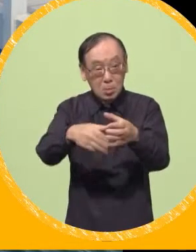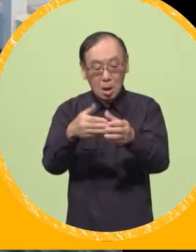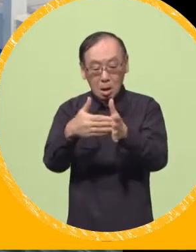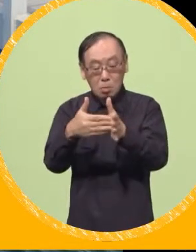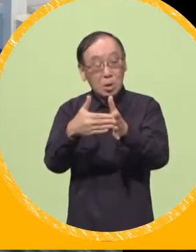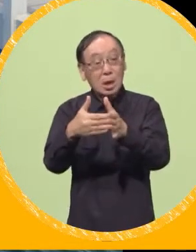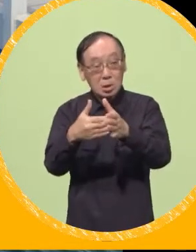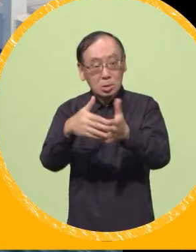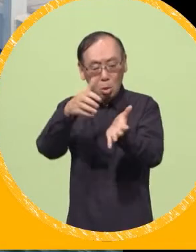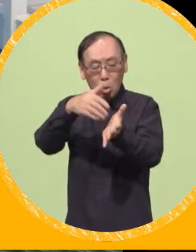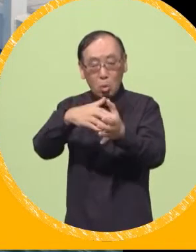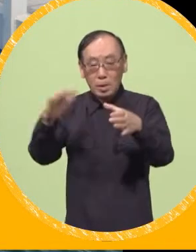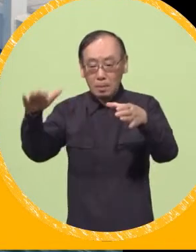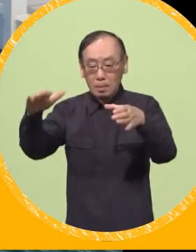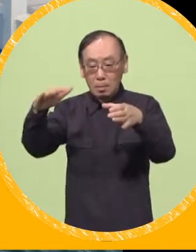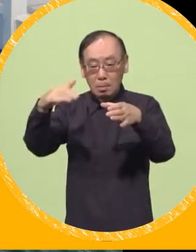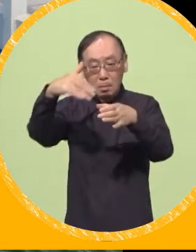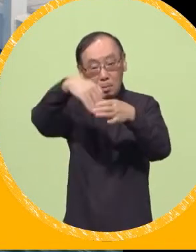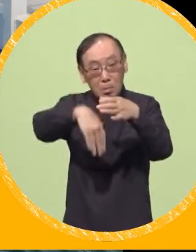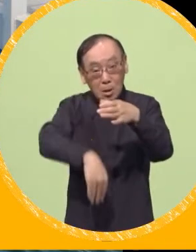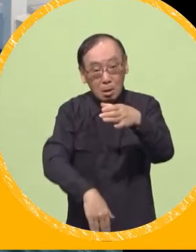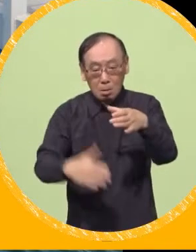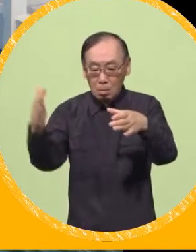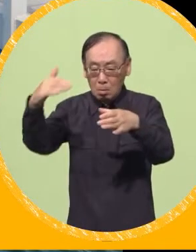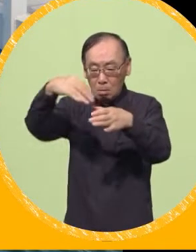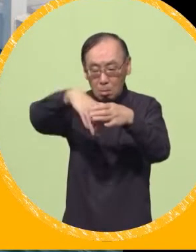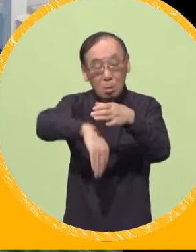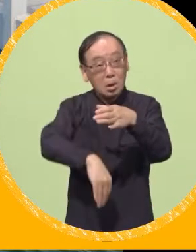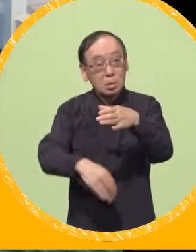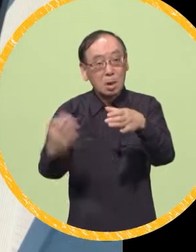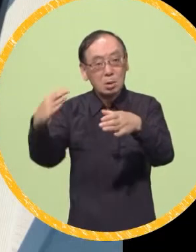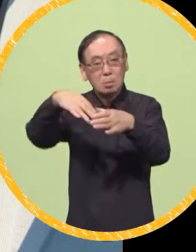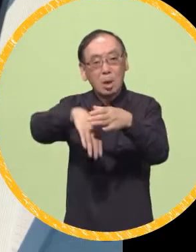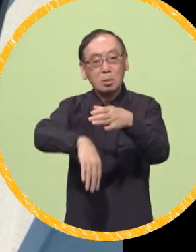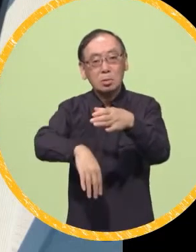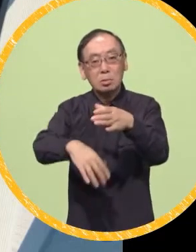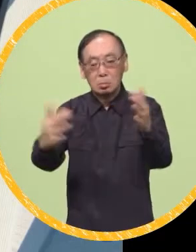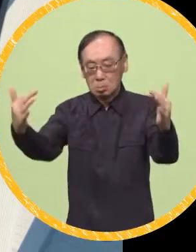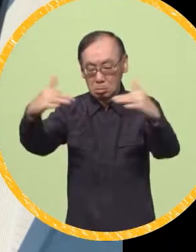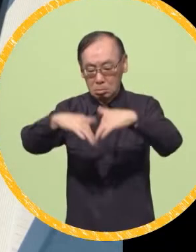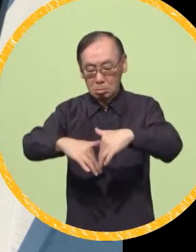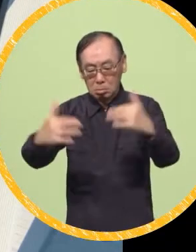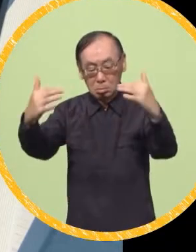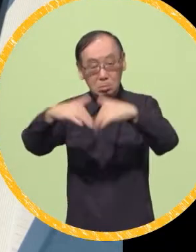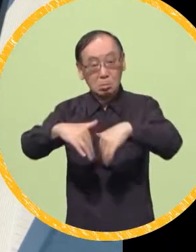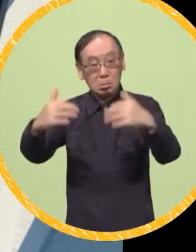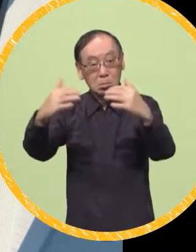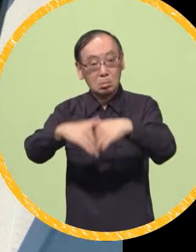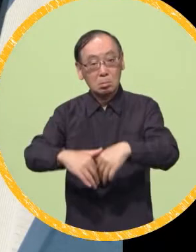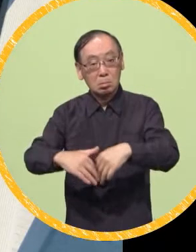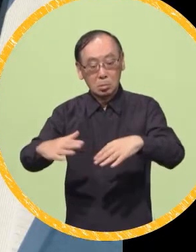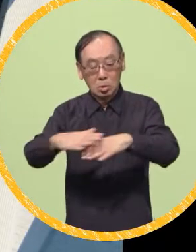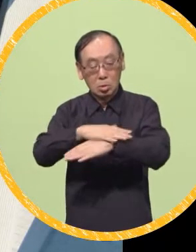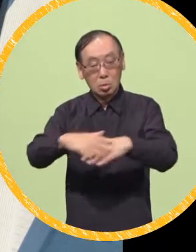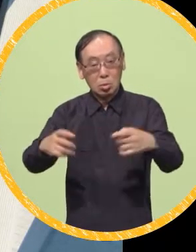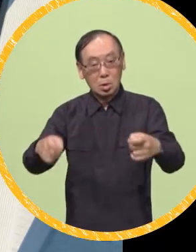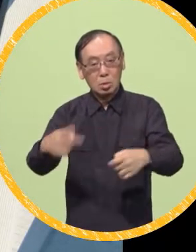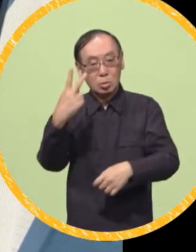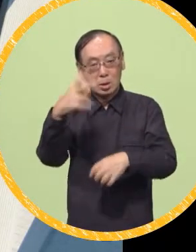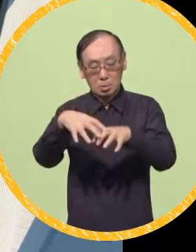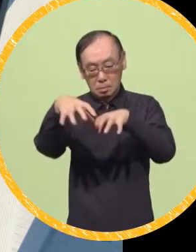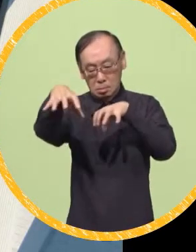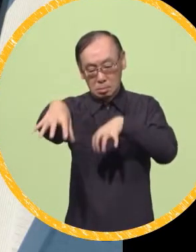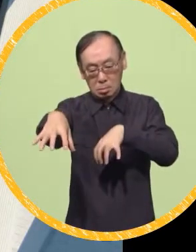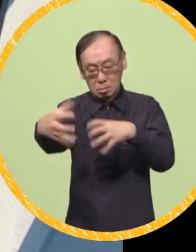のようなゴミをですなるどこに集めるんですよあれあの2カ所にですねおいては誰+くぼみ屋根入ってます